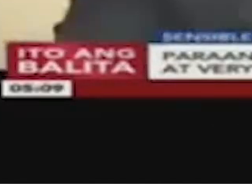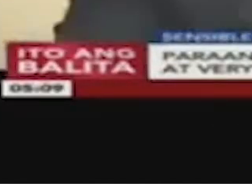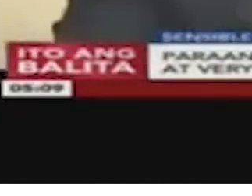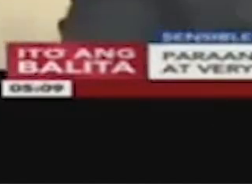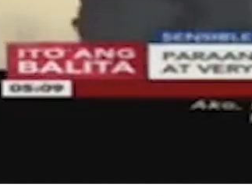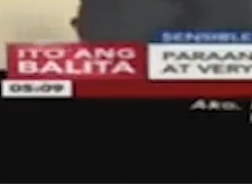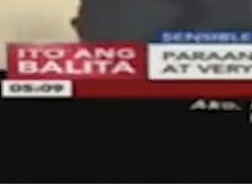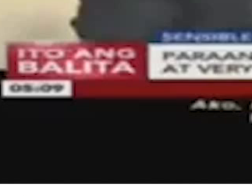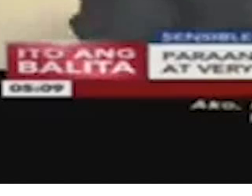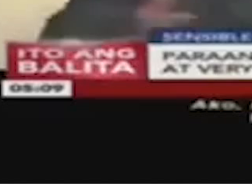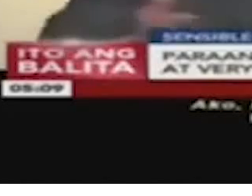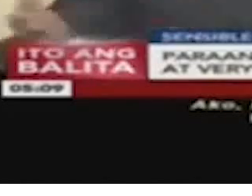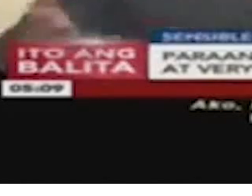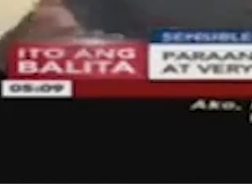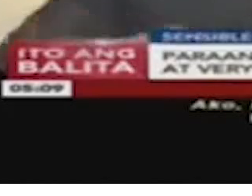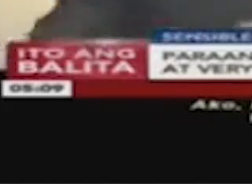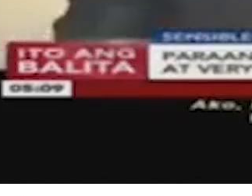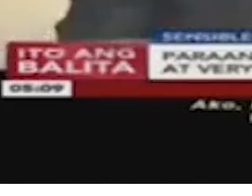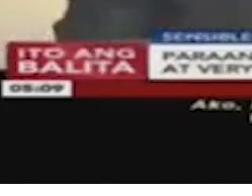Ako hindi ako kasapi